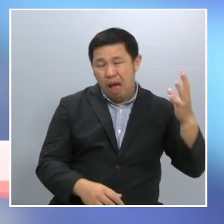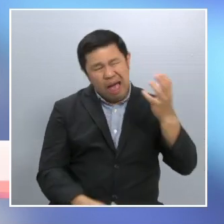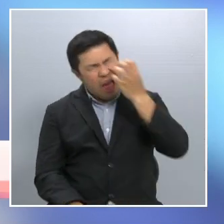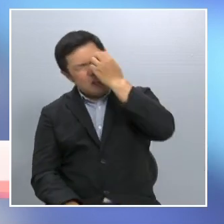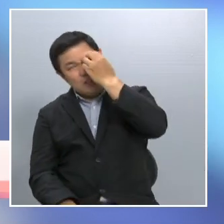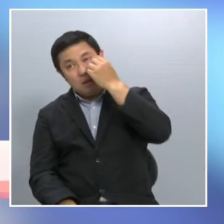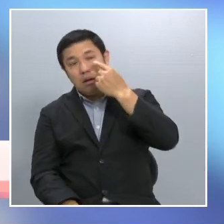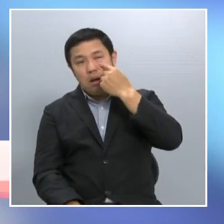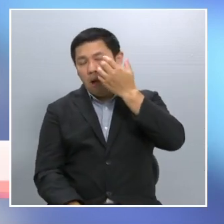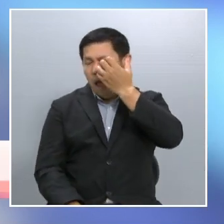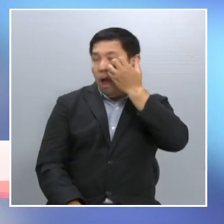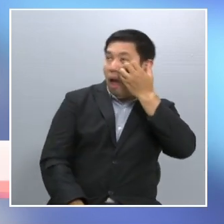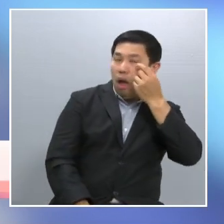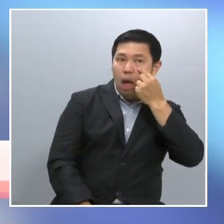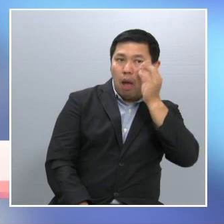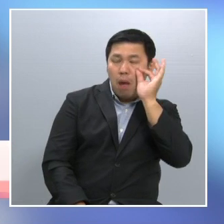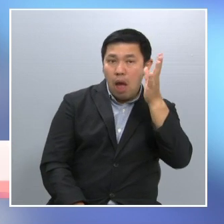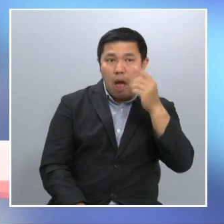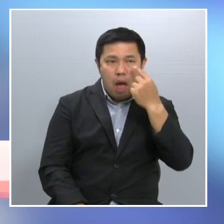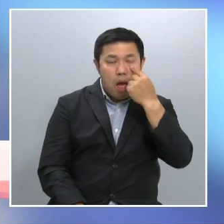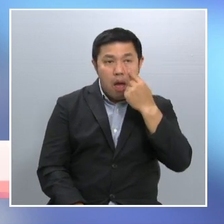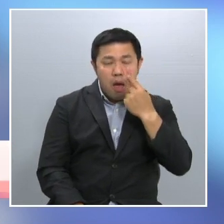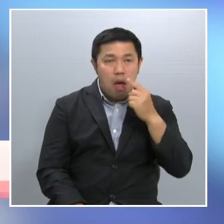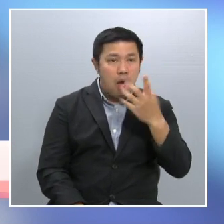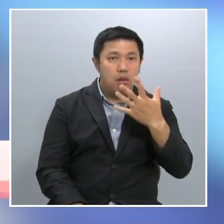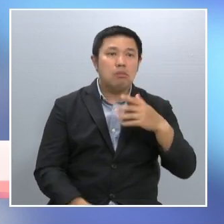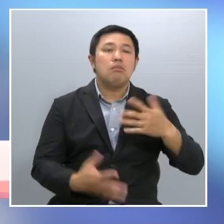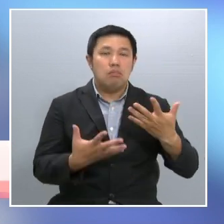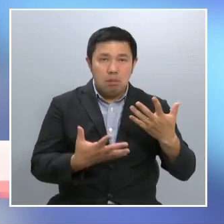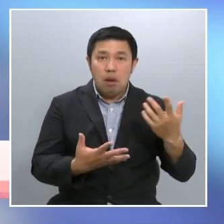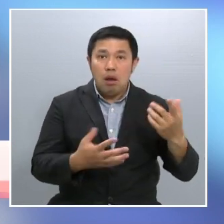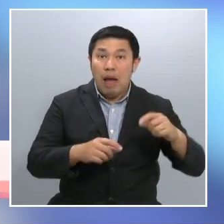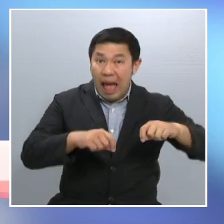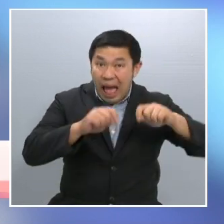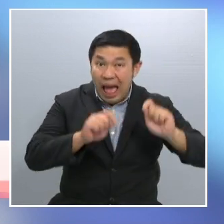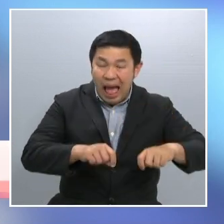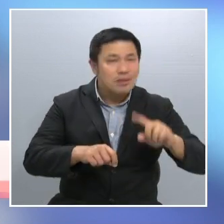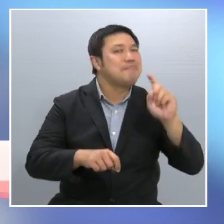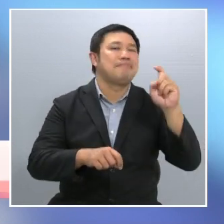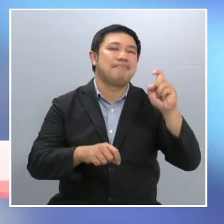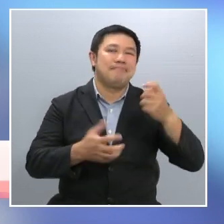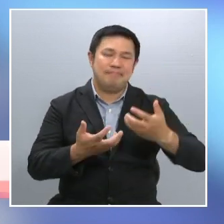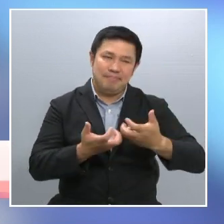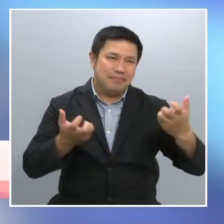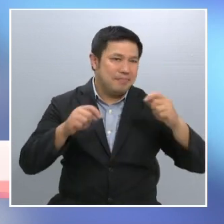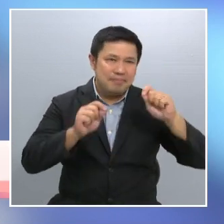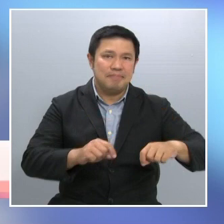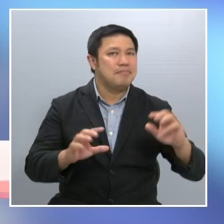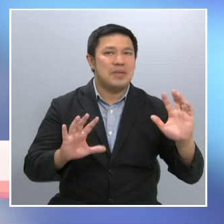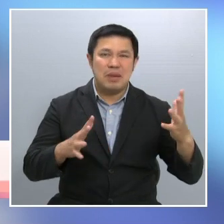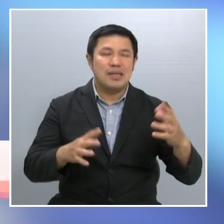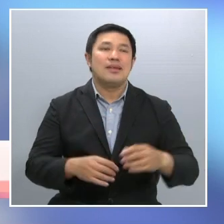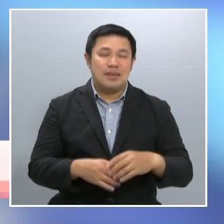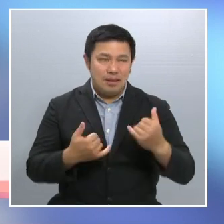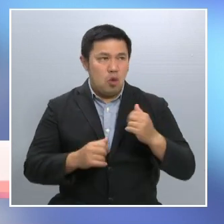ของเธอเปลือกตาฉีกต่อมน้ำตาแตกสุดท้ายวันนั้นที่ว่าจะหย่าก็ไม่ได้หย่าตอนนี้ยอมรับว่ากลัว